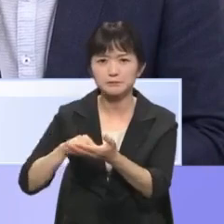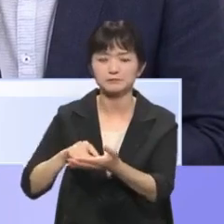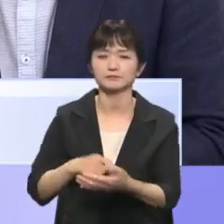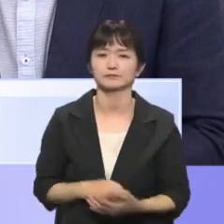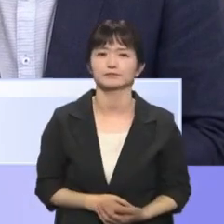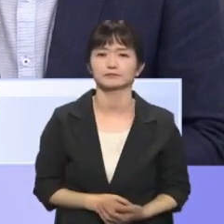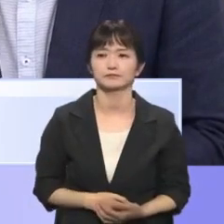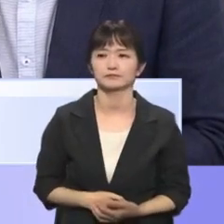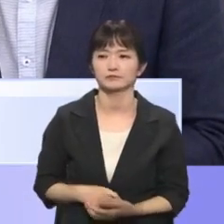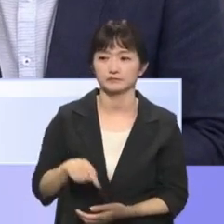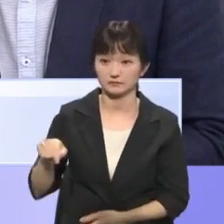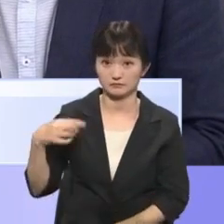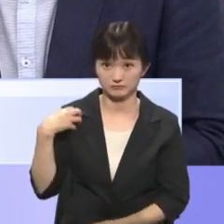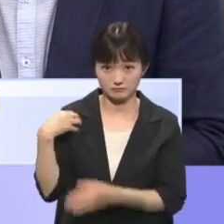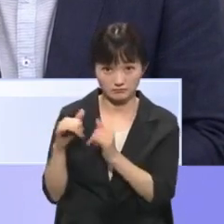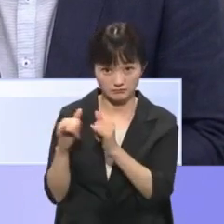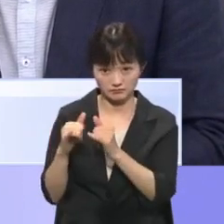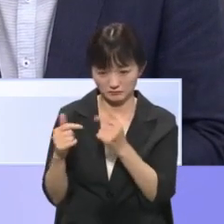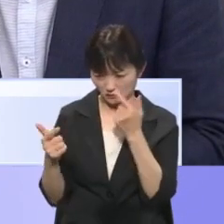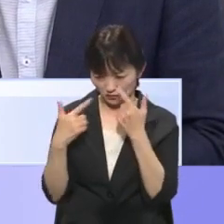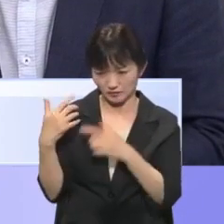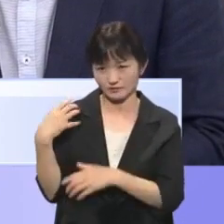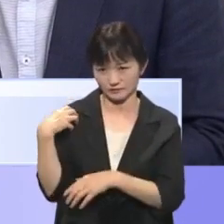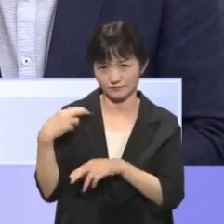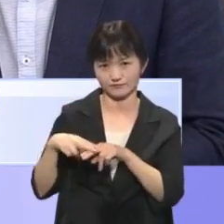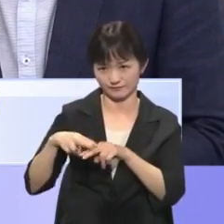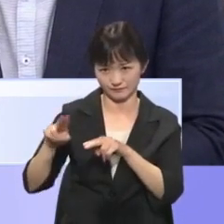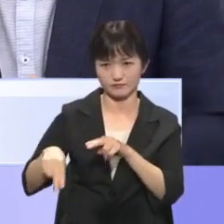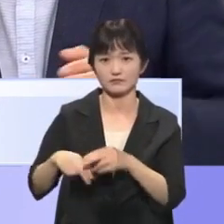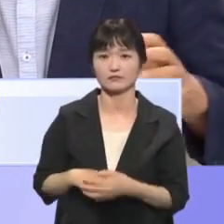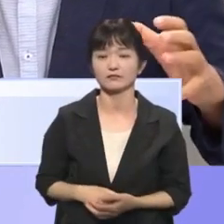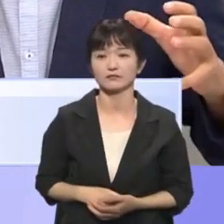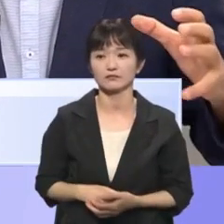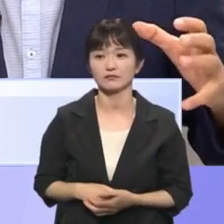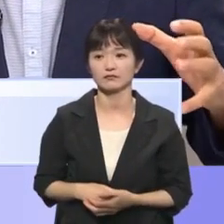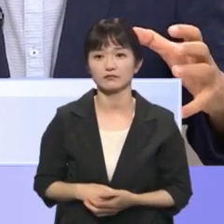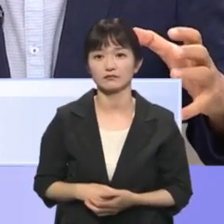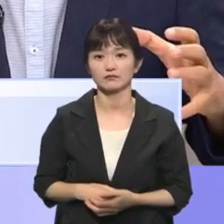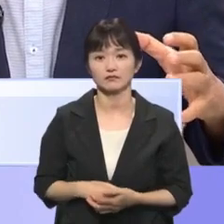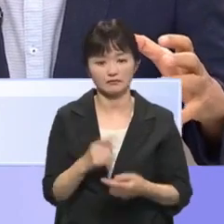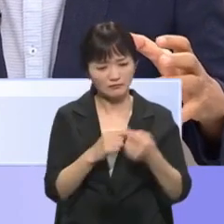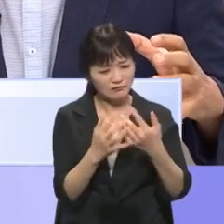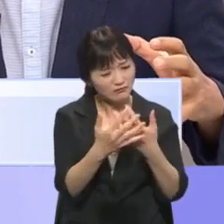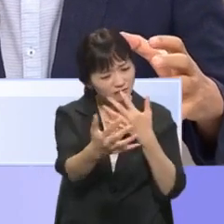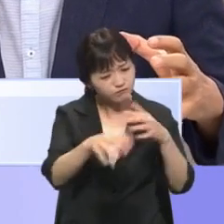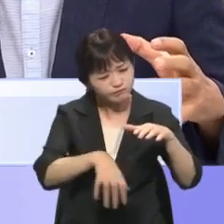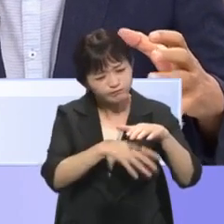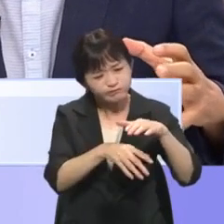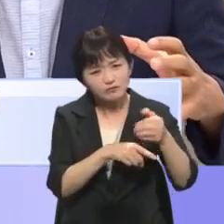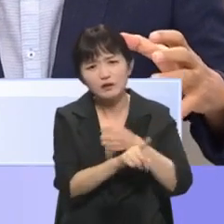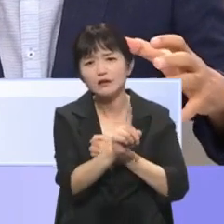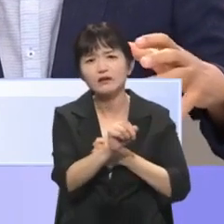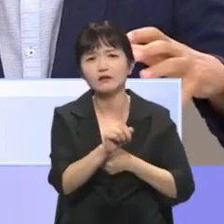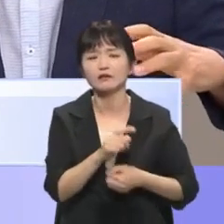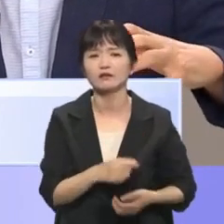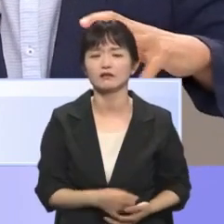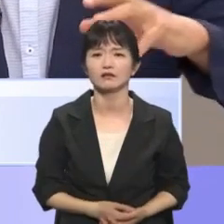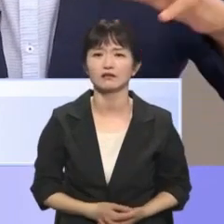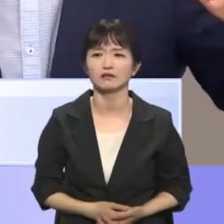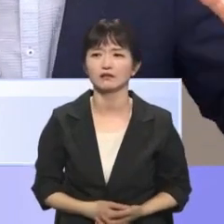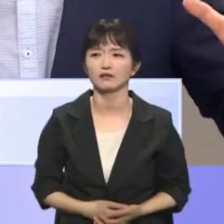대해서 분명히 책임질 사람들은 책임지고 또 왜 이런 부실한 대회가 이루어졌는지 더군다나 이게